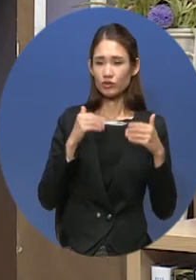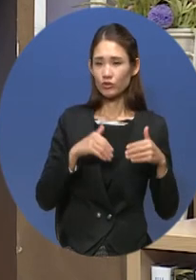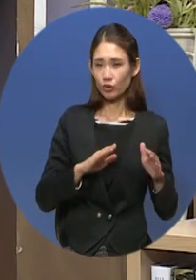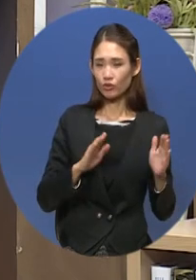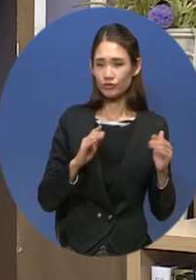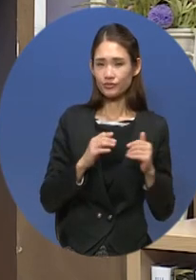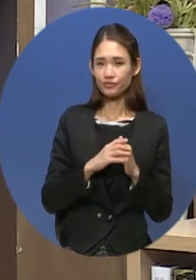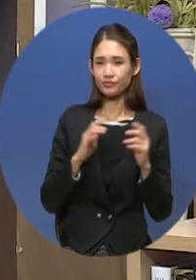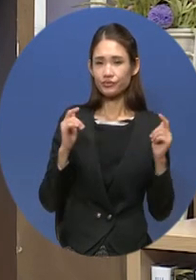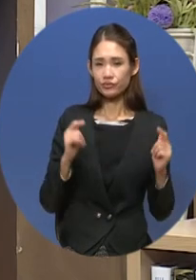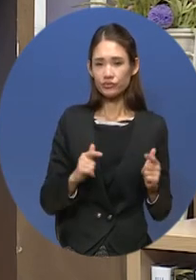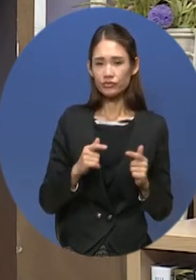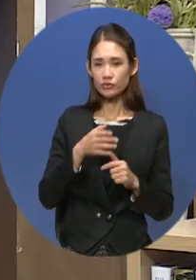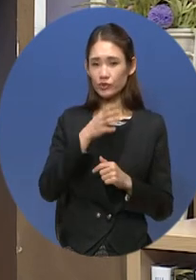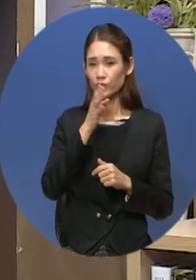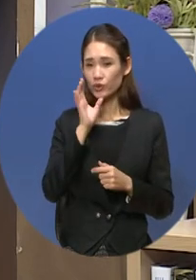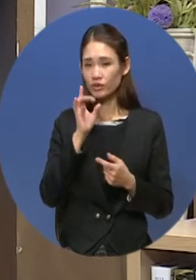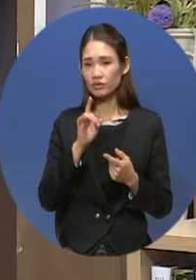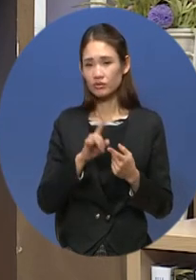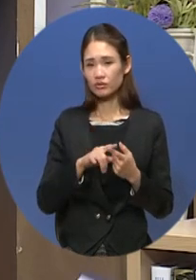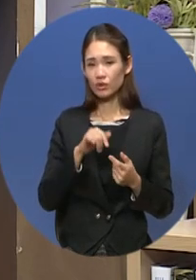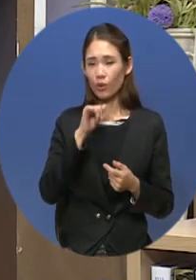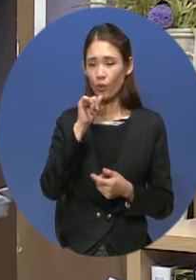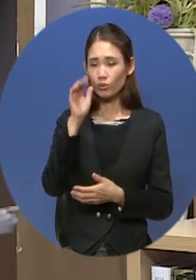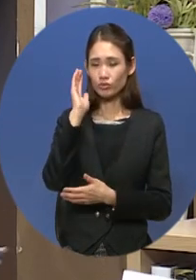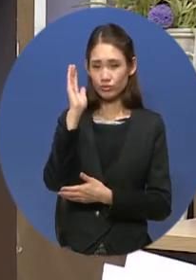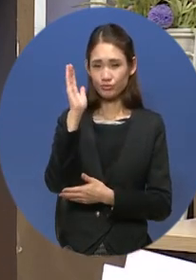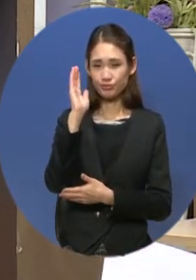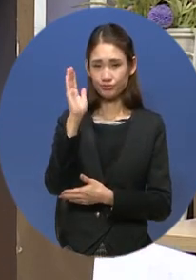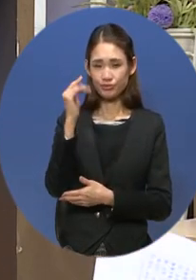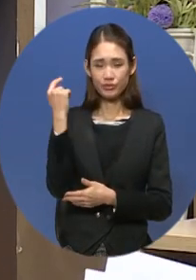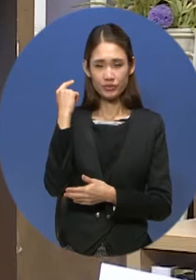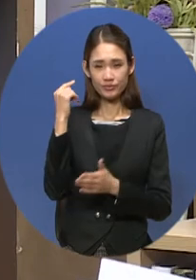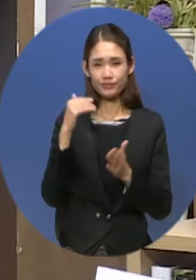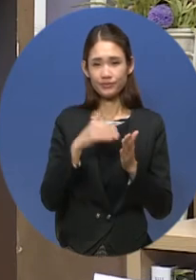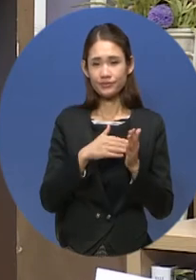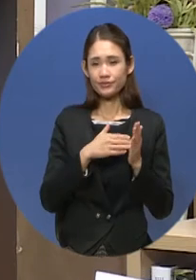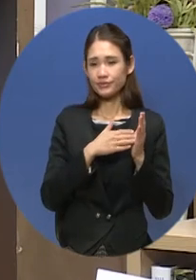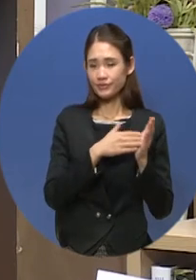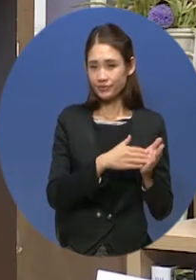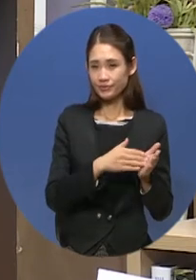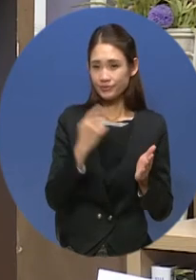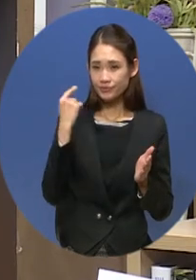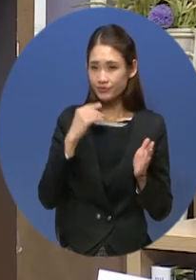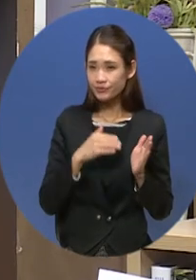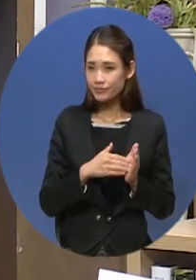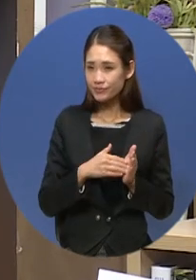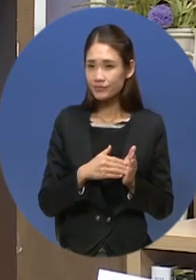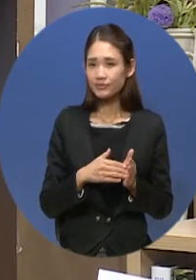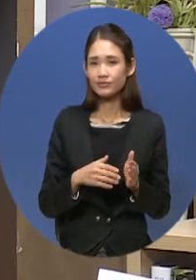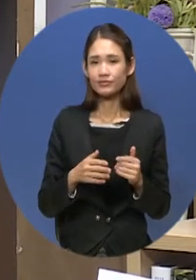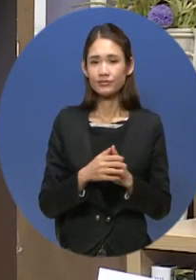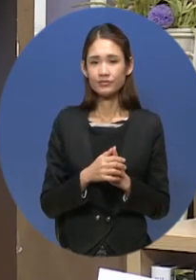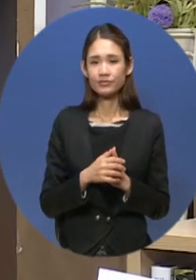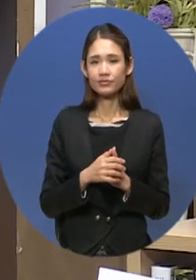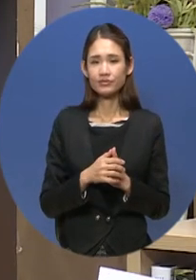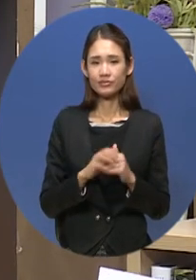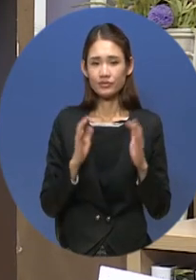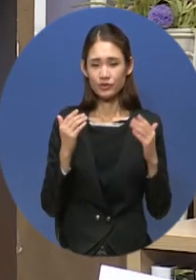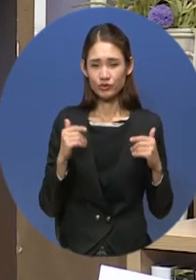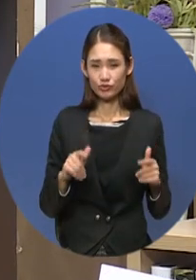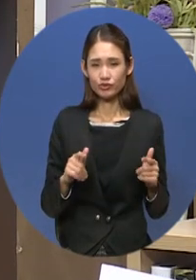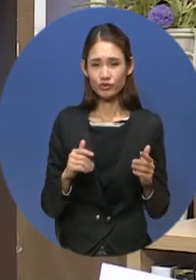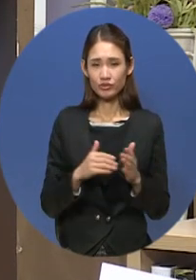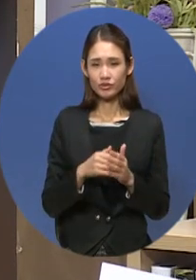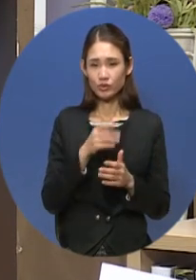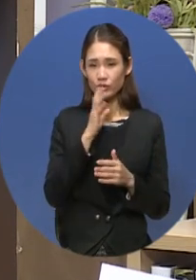이런 저출산과 고령화에 대해서 5분 발언도 하셨다고 제가 들었거든요. 이렇게